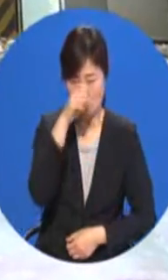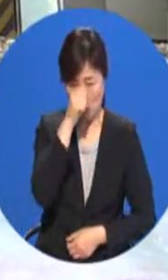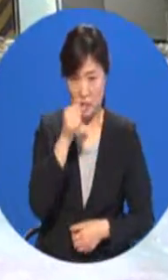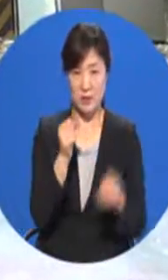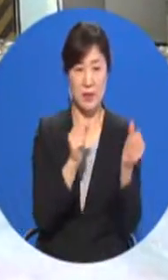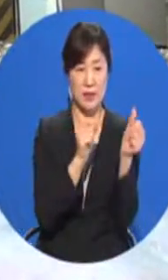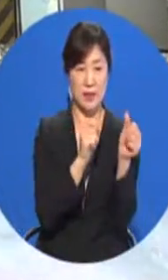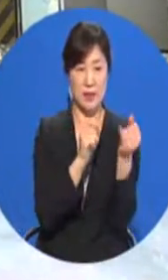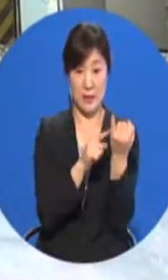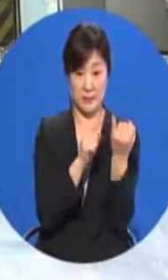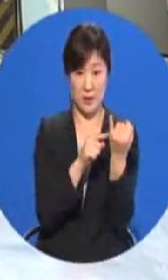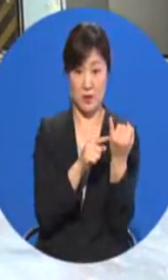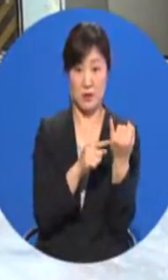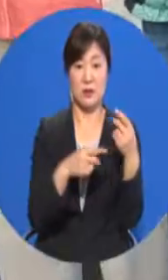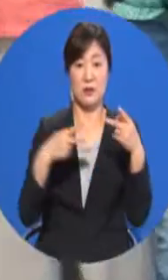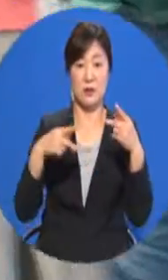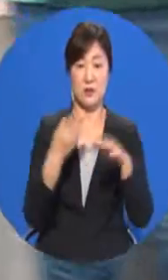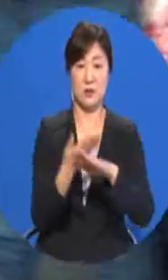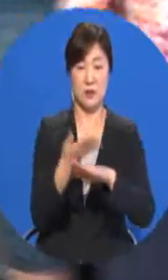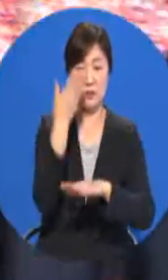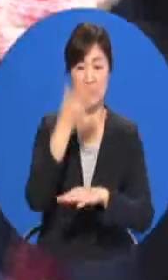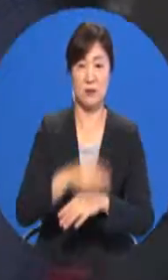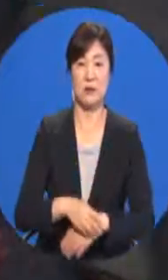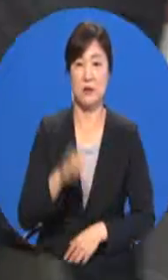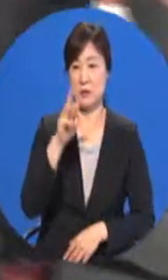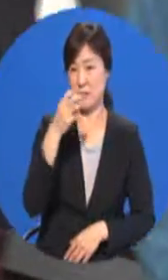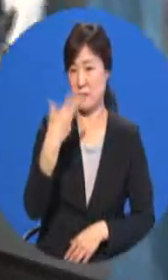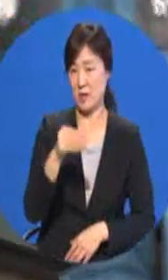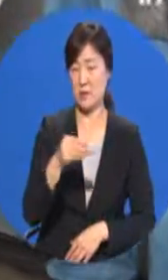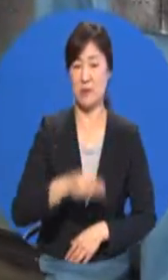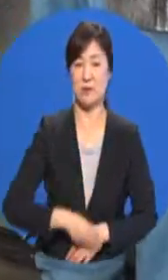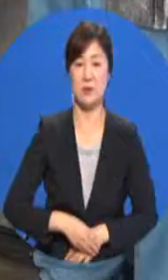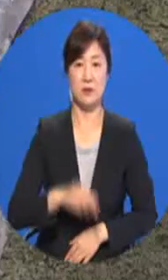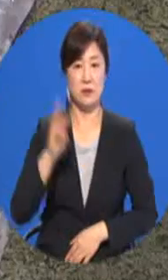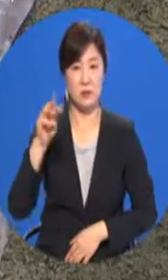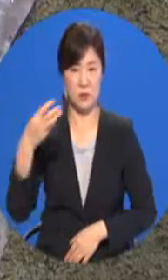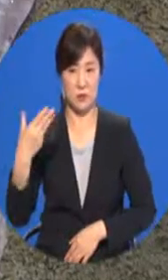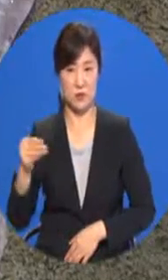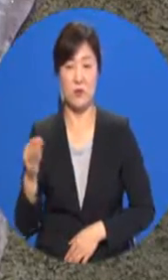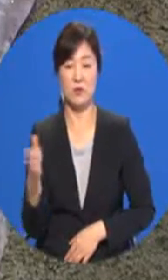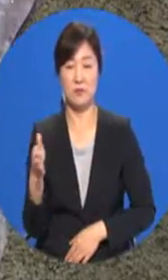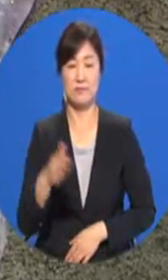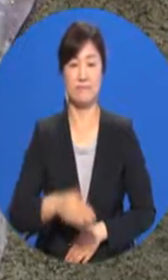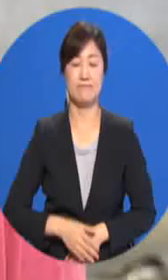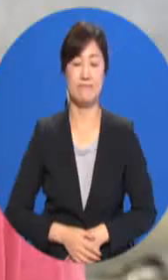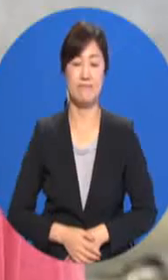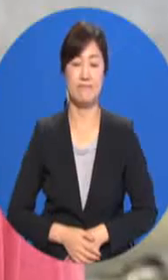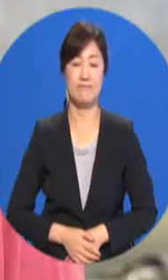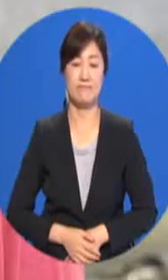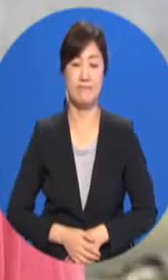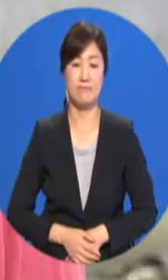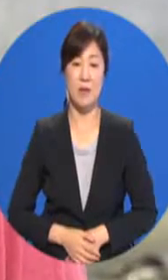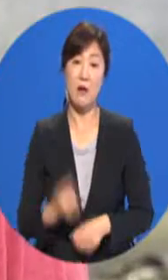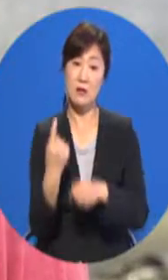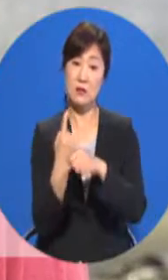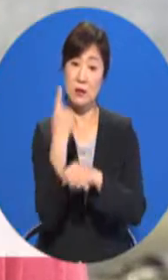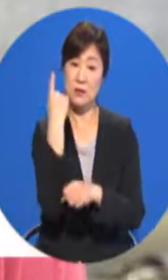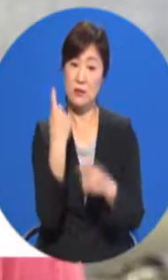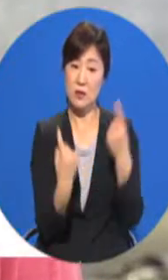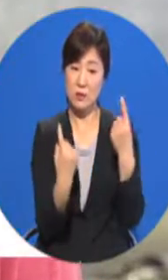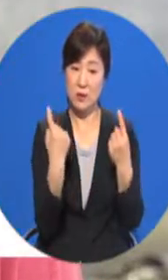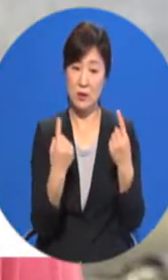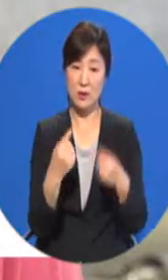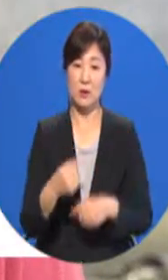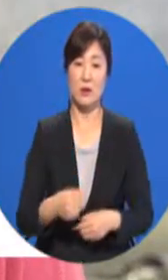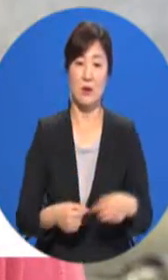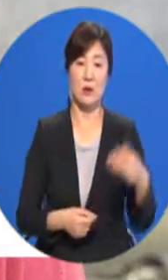암컷 8kg 이상짜리 경매가가 38만 원에서 39만 원을 오르내립니다. 작년에 비해서 한